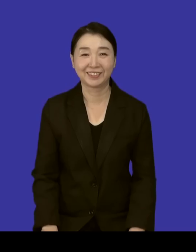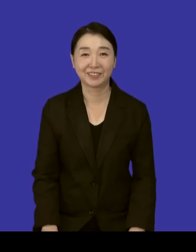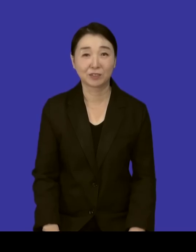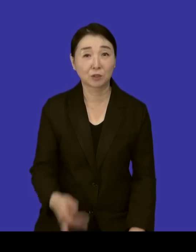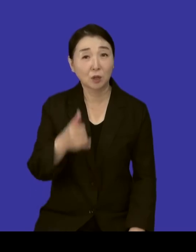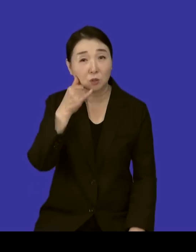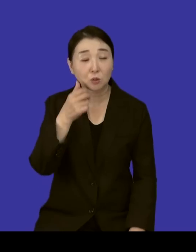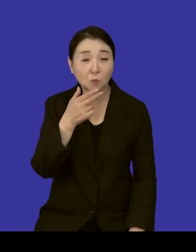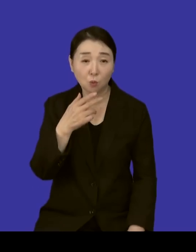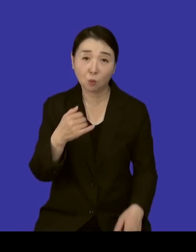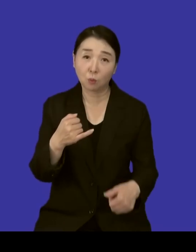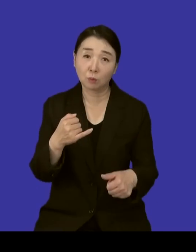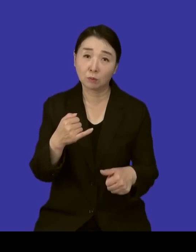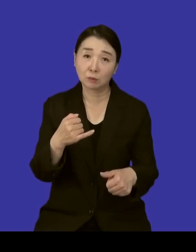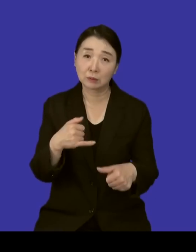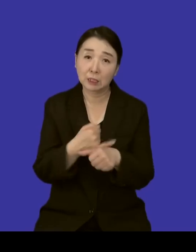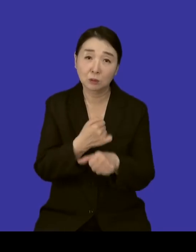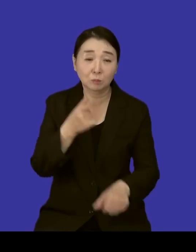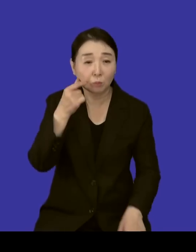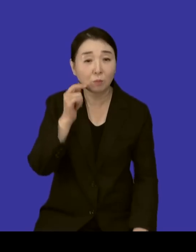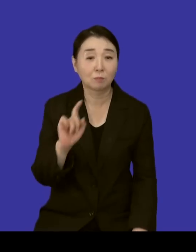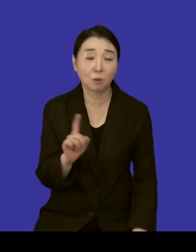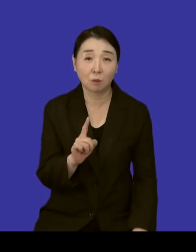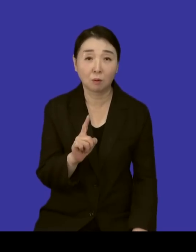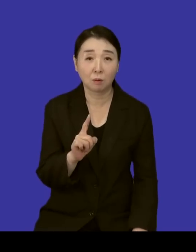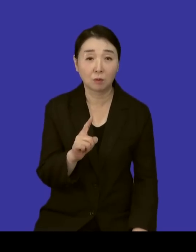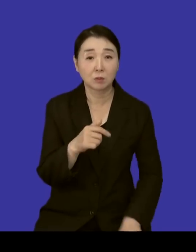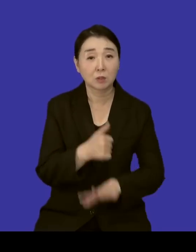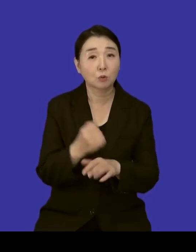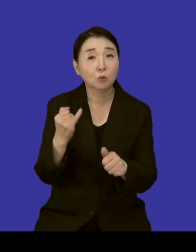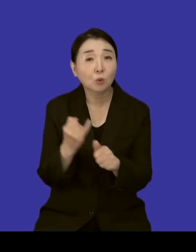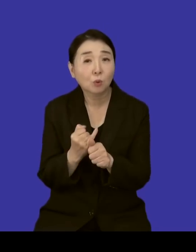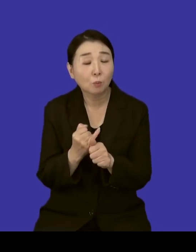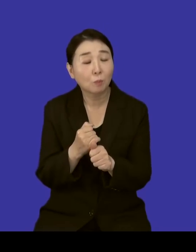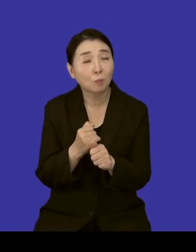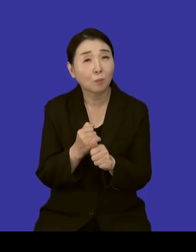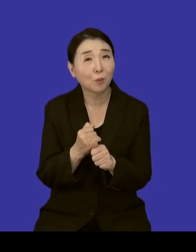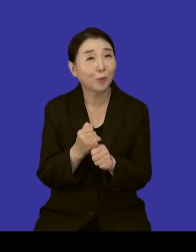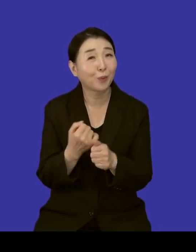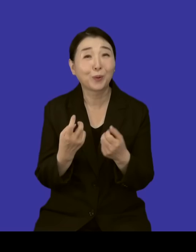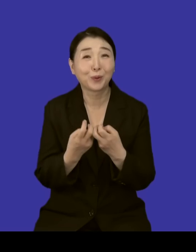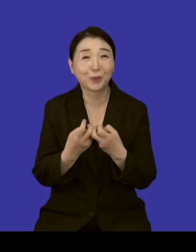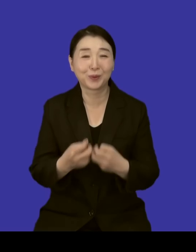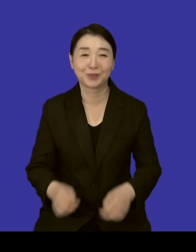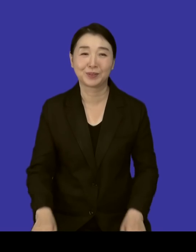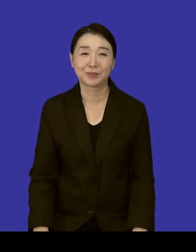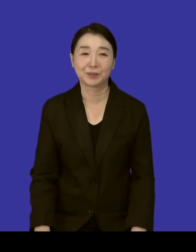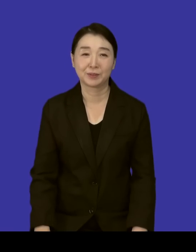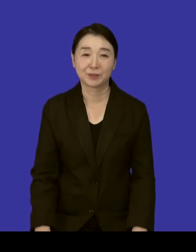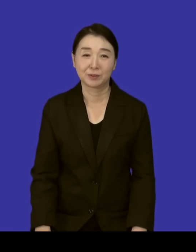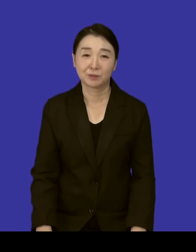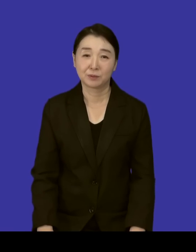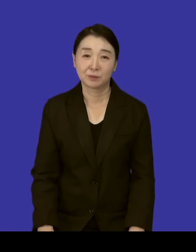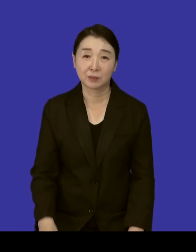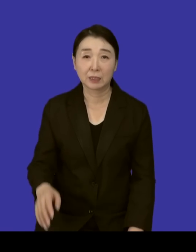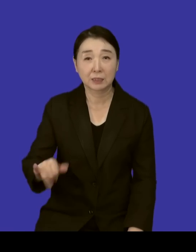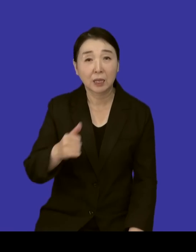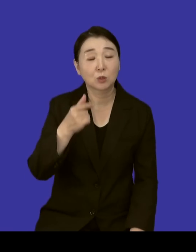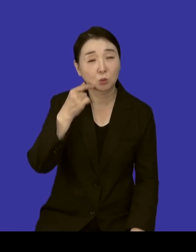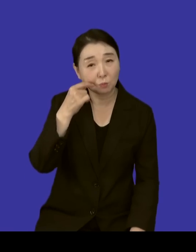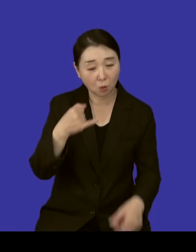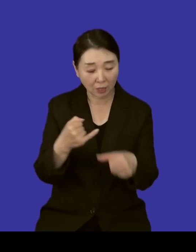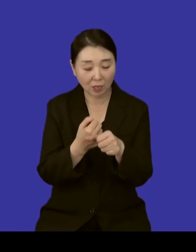전화도 없어서 데이트 한번 못 네. 하셨던 분이 네. 이제 네. 후에 결혼을 어떻게 하시게 된 거예요? 그러니까 이렇게 데이트도 안 하고 애인도